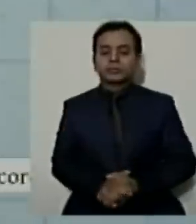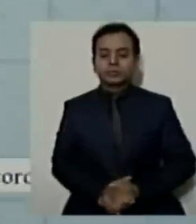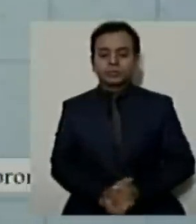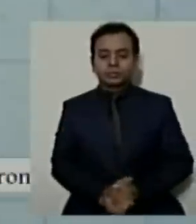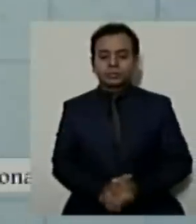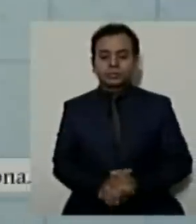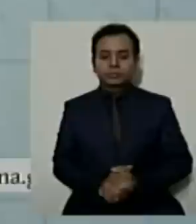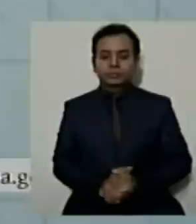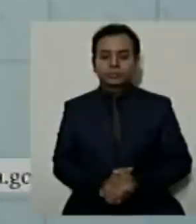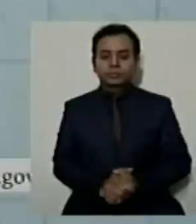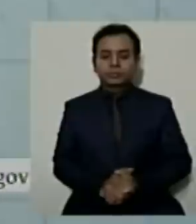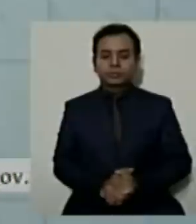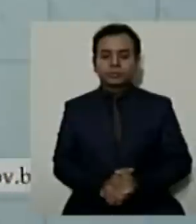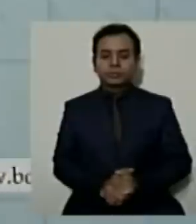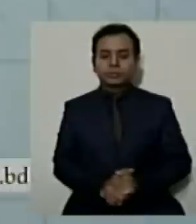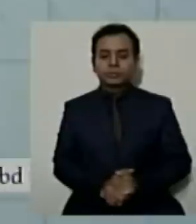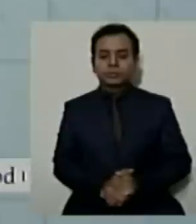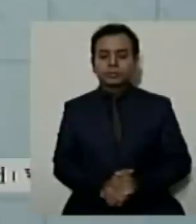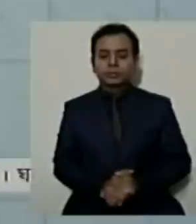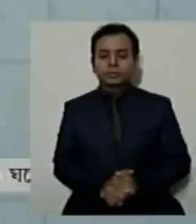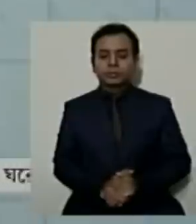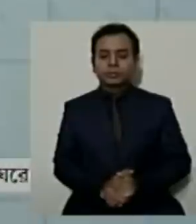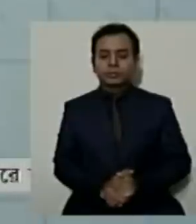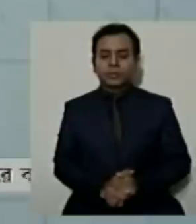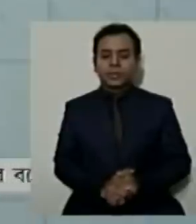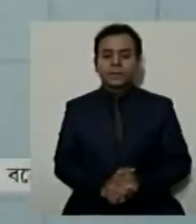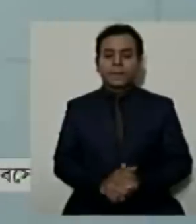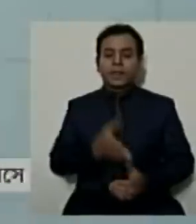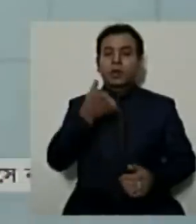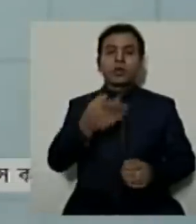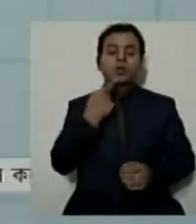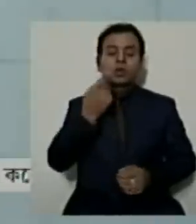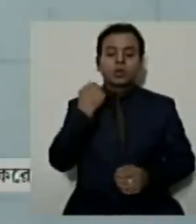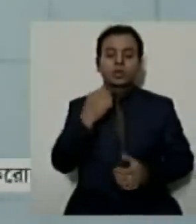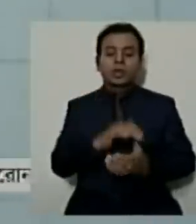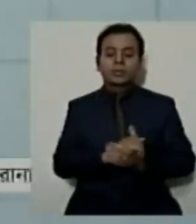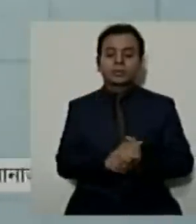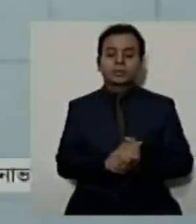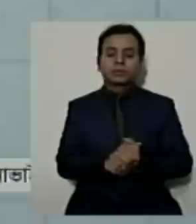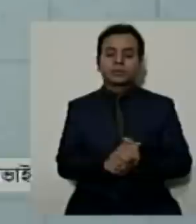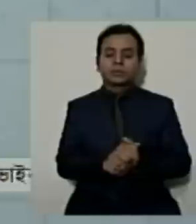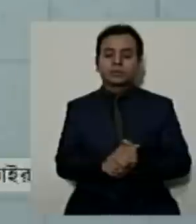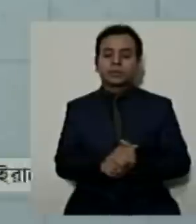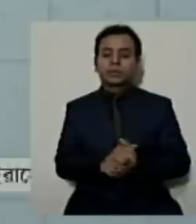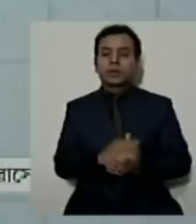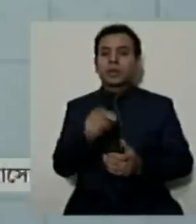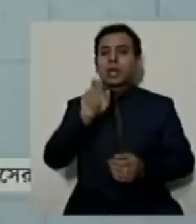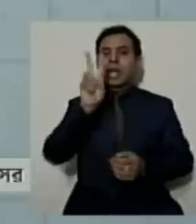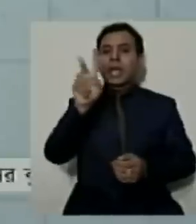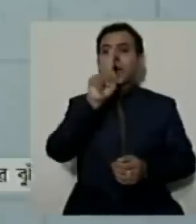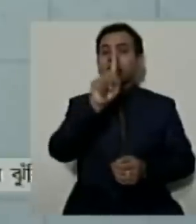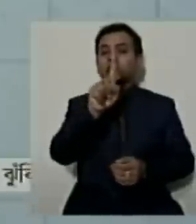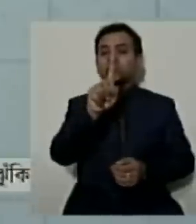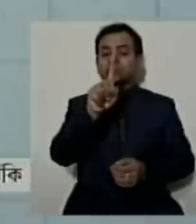আমাদের গতকাল পর্যন্ত আমরা বলেছি যে আমাদের 21টি প্রতিষ্ঠানে নমুনা পরীক্ষা হচ্ছে, তবে আজকে আমাদের আরো